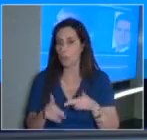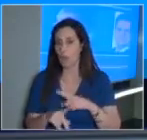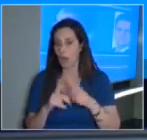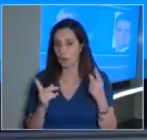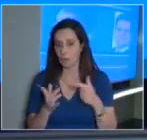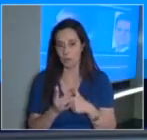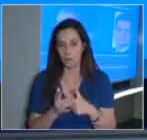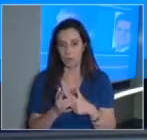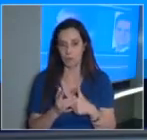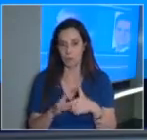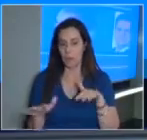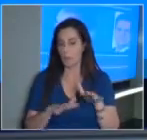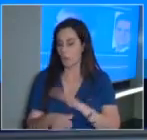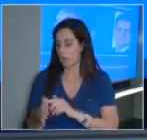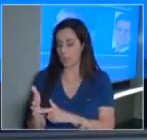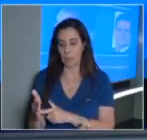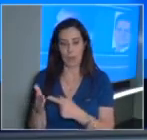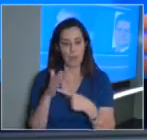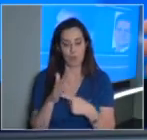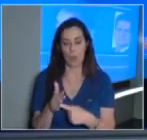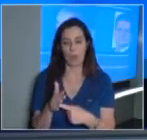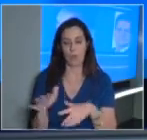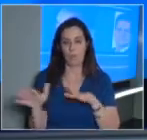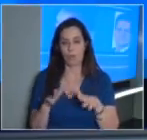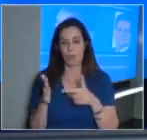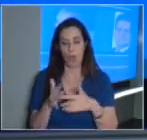אלטרנטיבה לממשלת ימין, למשל